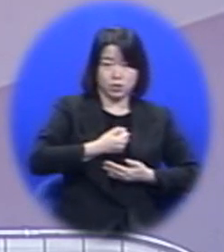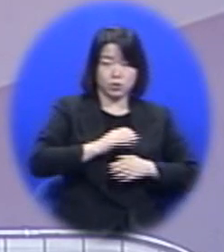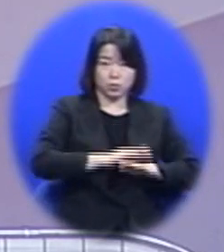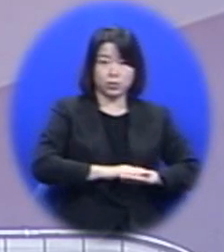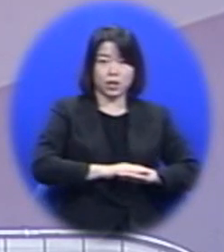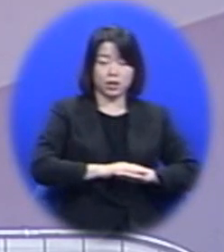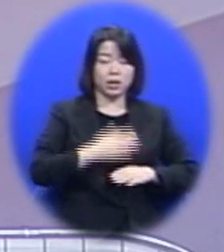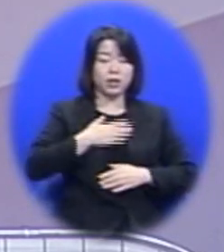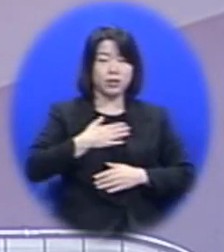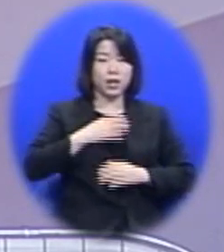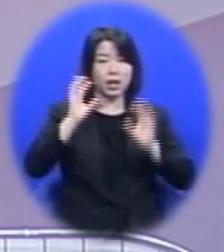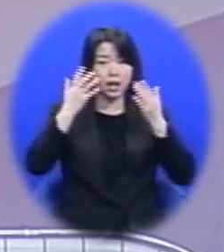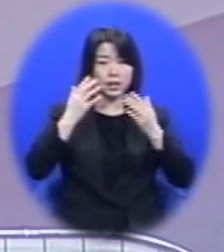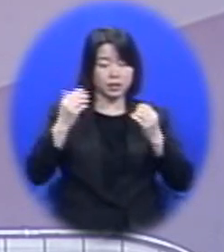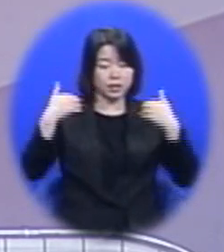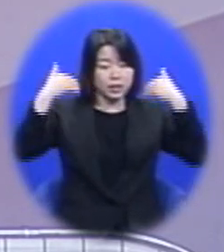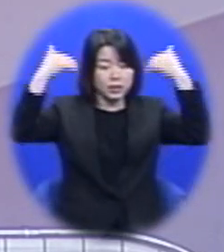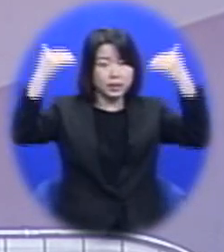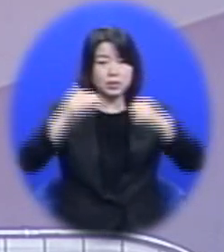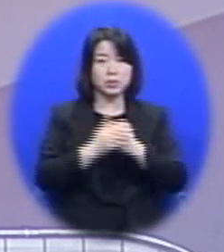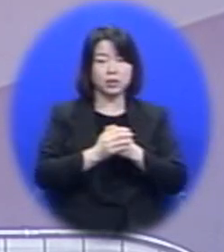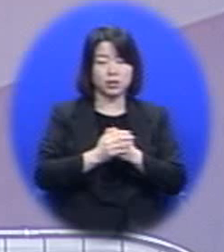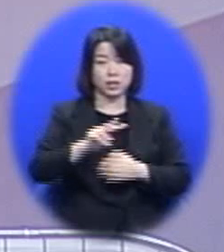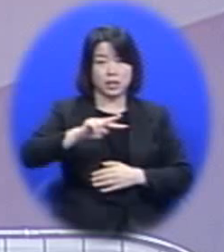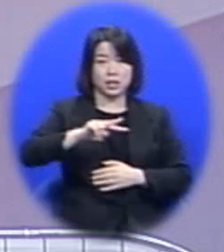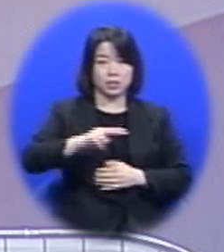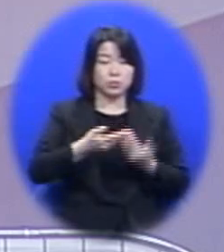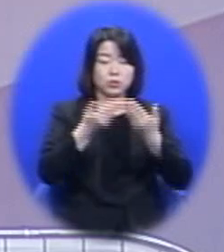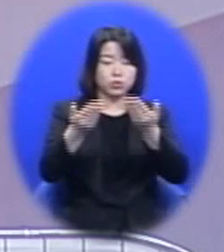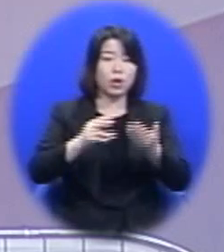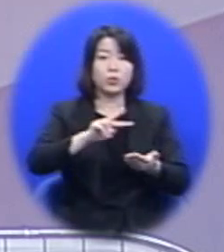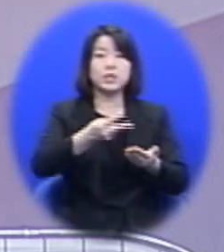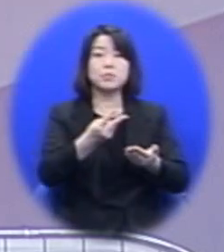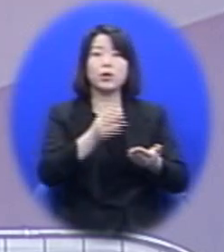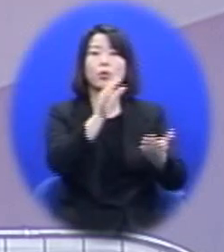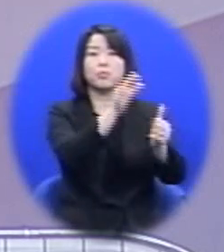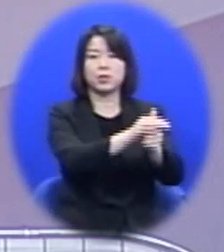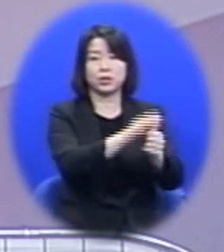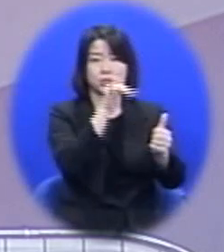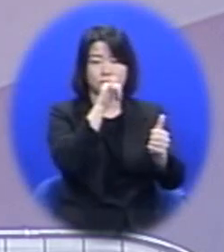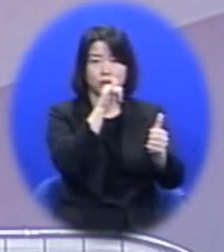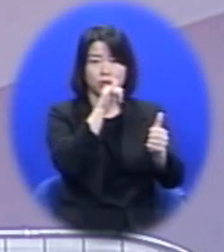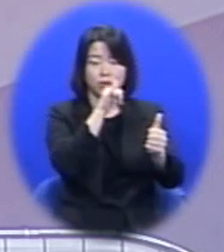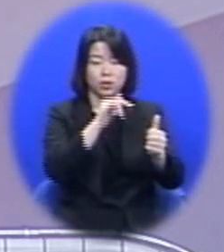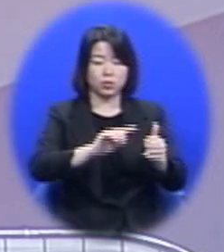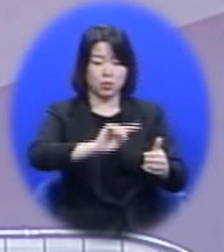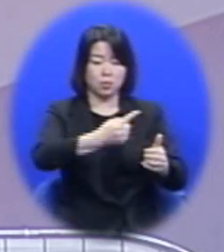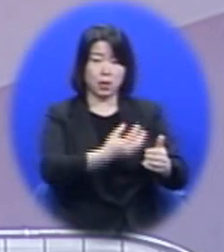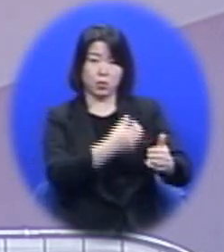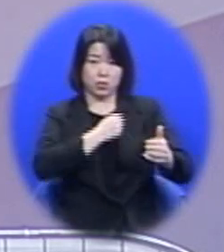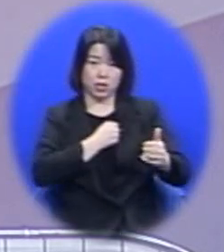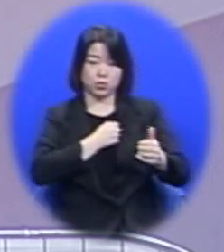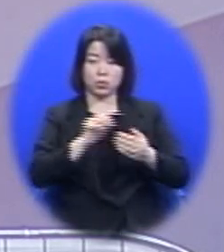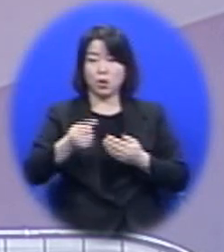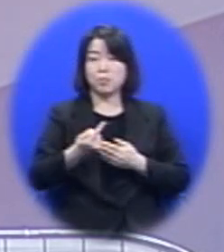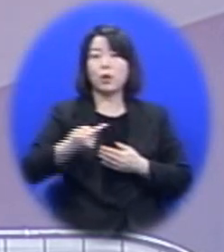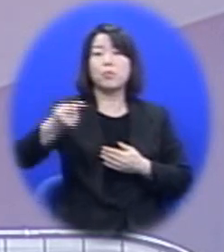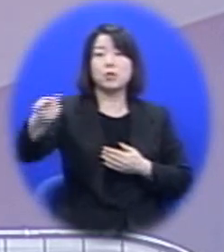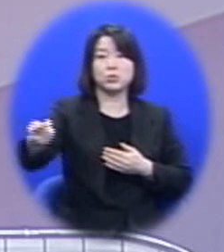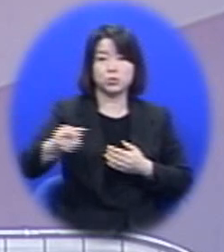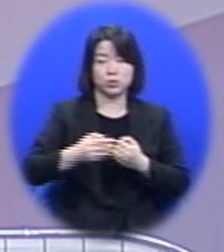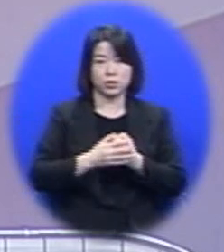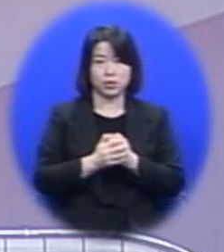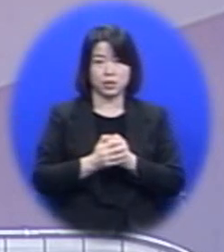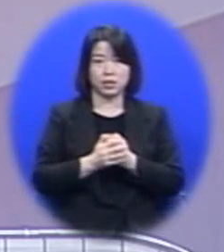아이들이 크면 전해달라고 200원 유산을 맡긴 걸 100원은 가로채고 100원만